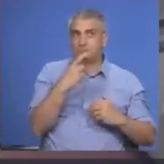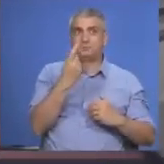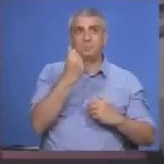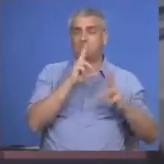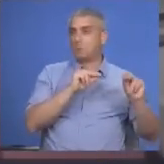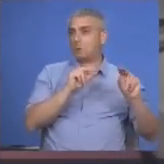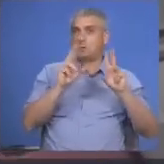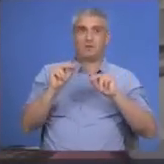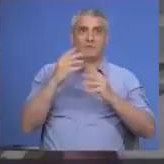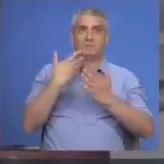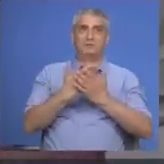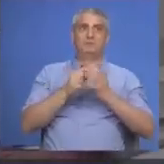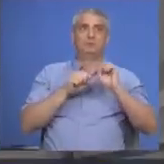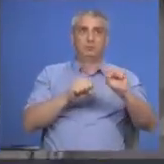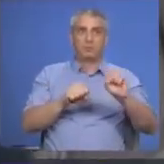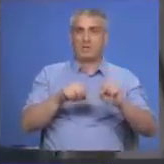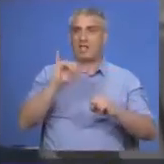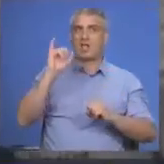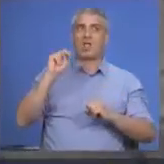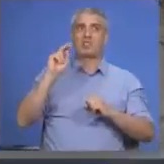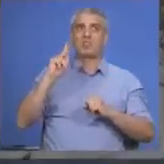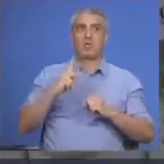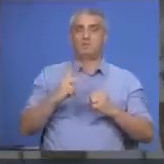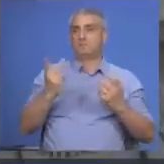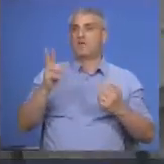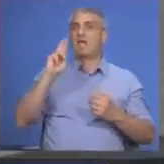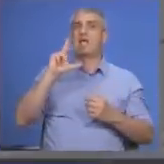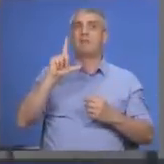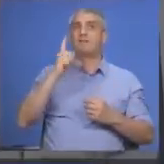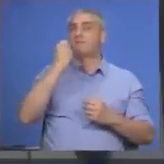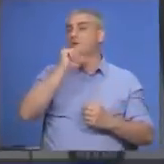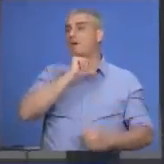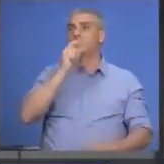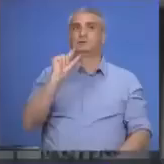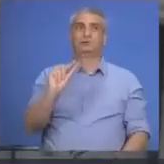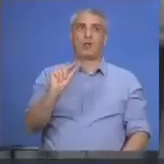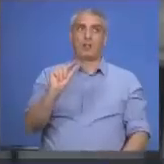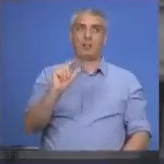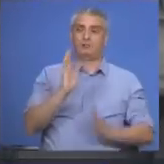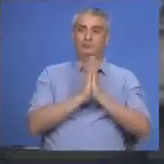דומים מציעים בשופרסל וביוחננוף, רמי לוי עם המחיר הזול ביותר